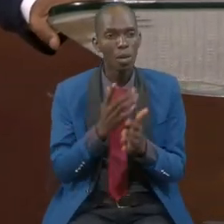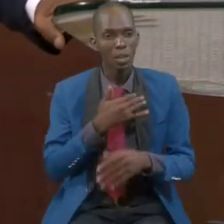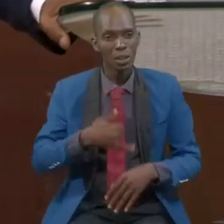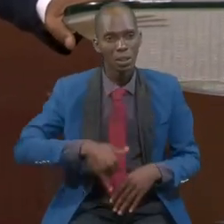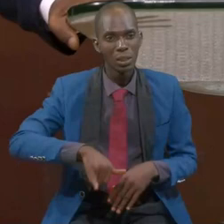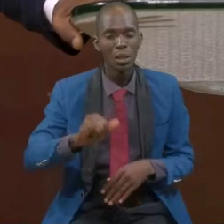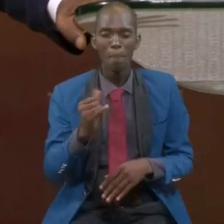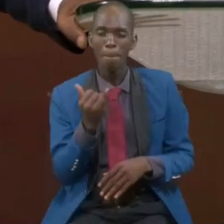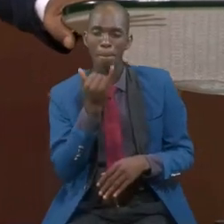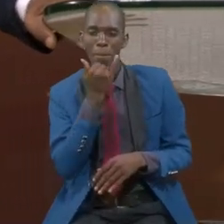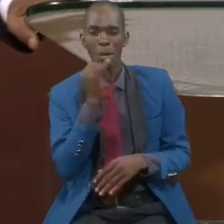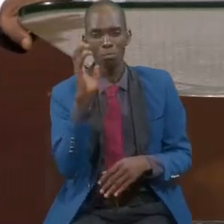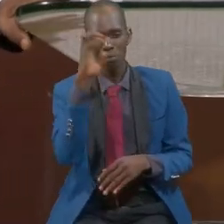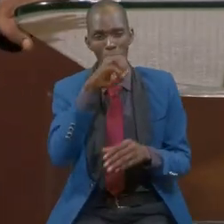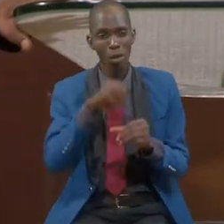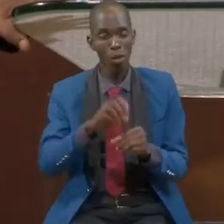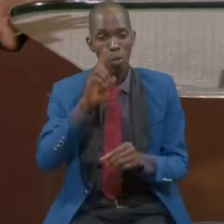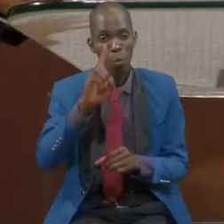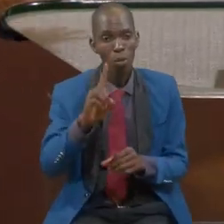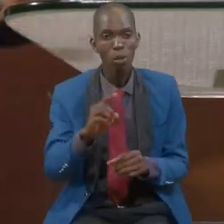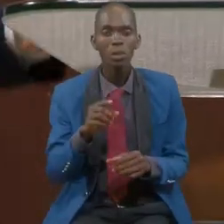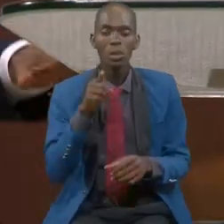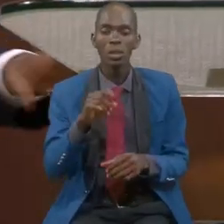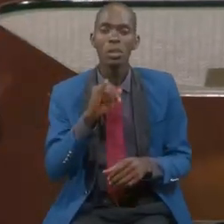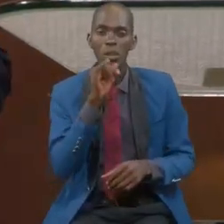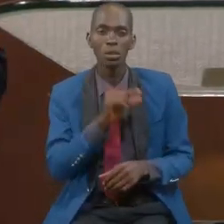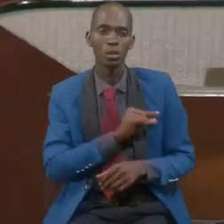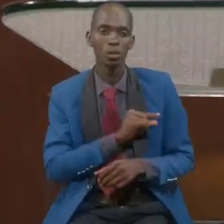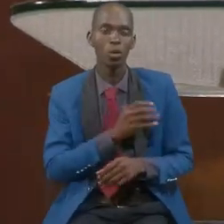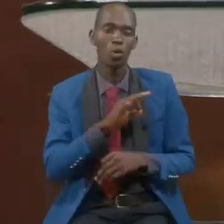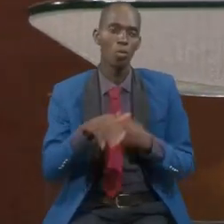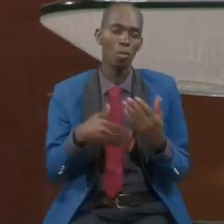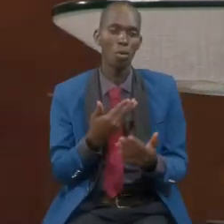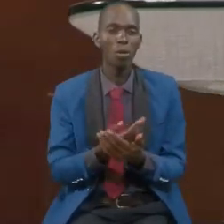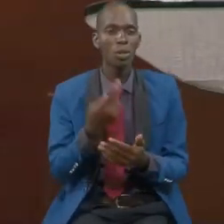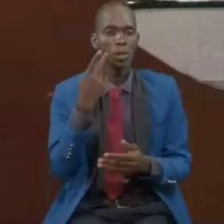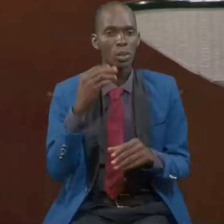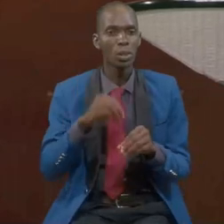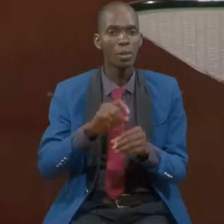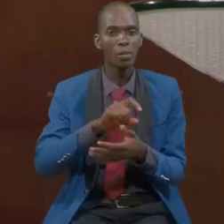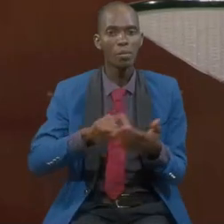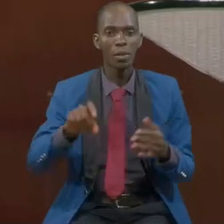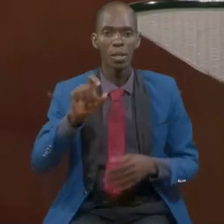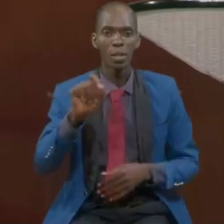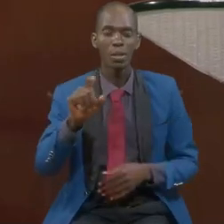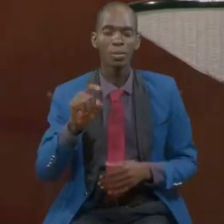loi, mais pèche contre un seul commandement, devient coupable de tous.